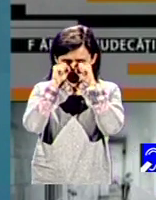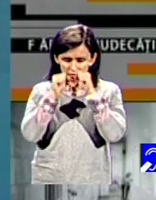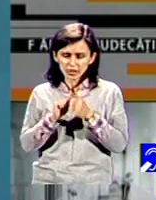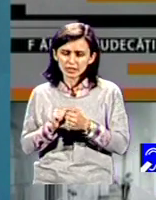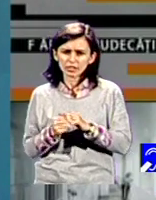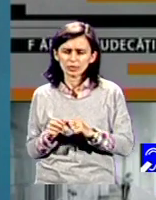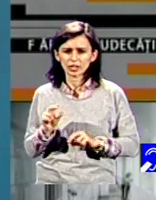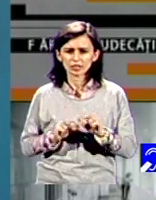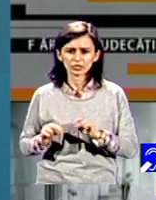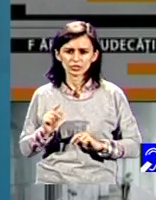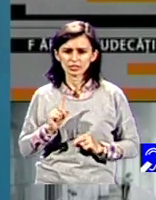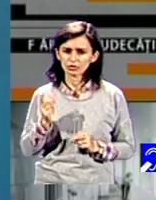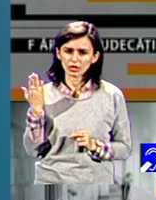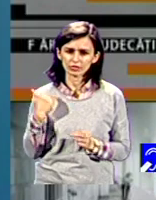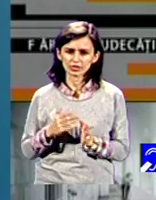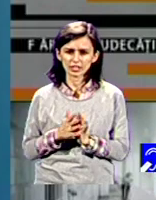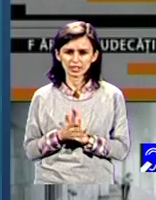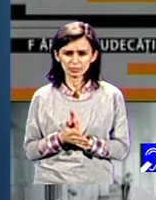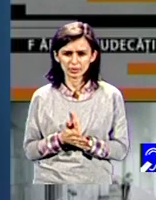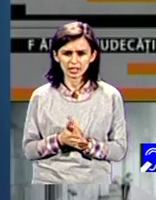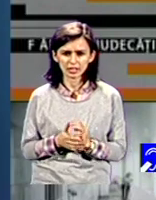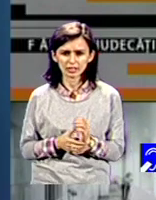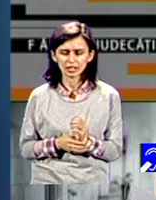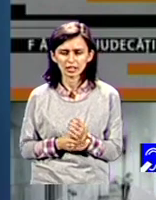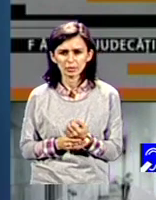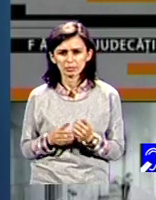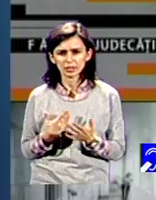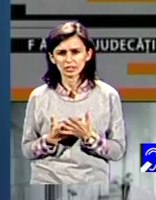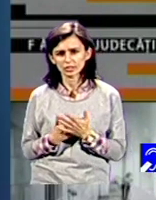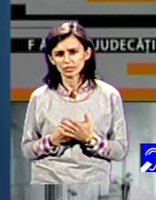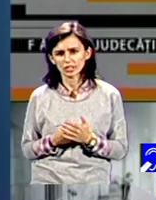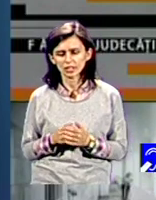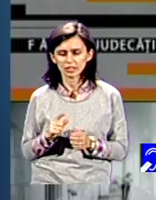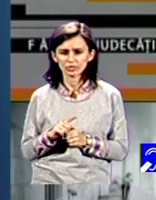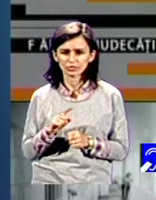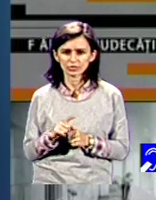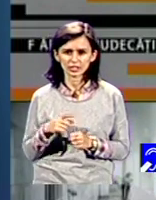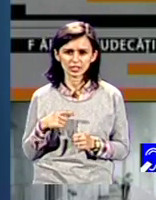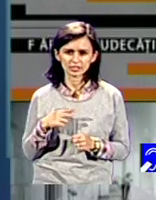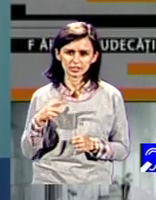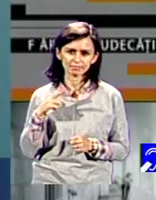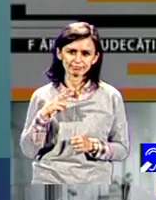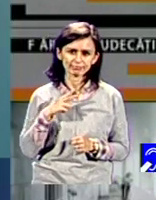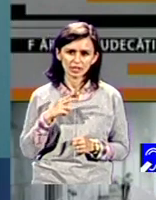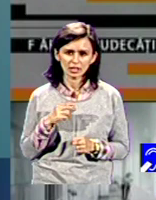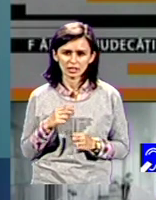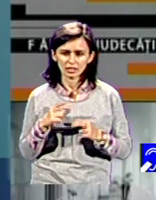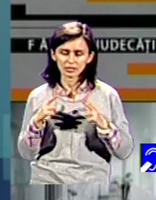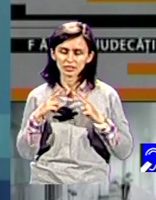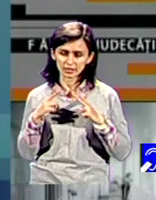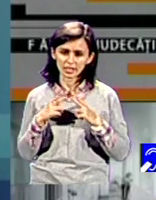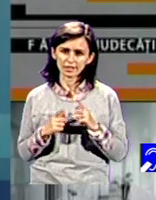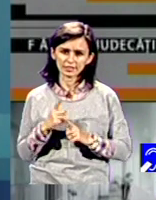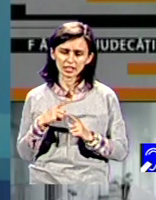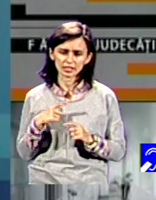implicat în acest proces pentru că dacă dacă lucrezi sau așa e grav adică deviza convenției ONU iarăși spunem asta doamnelor